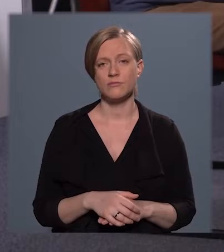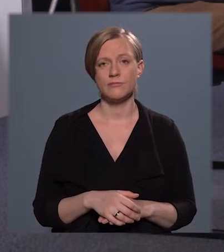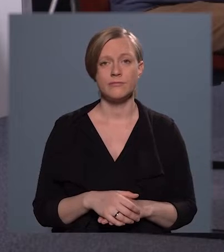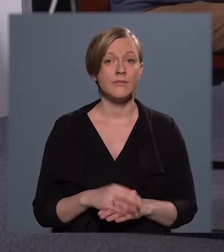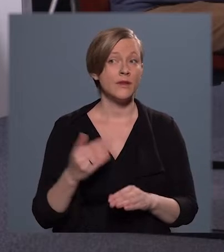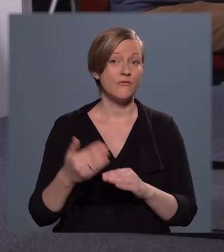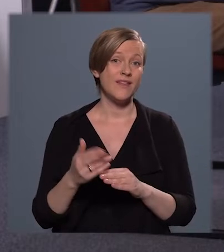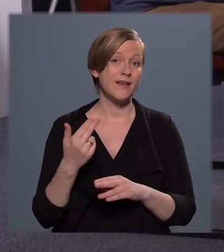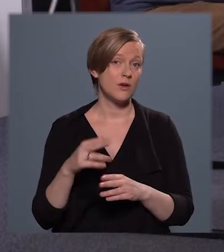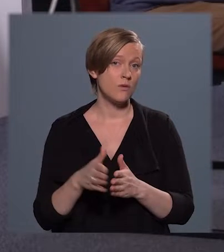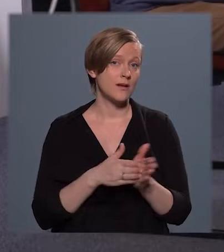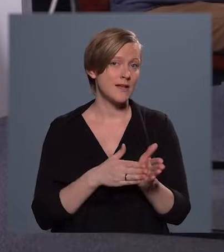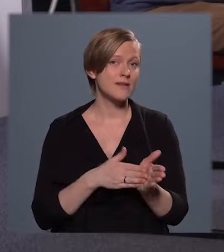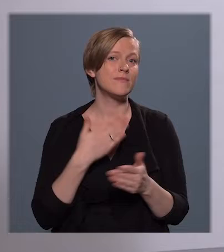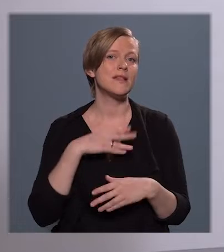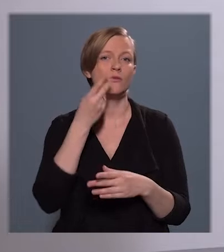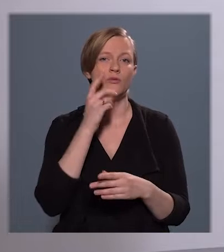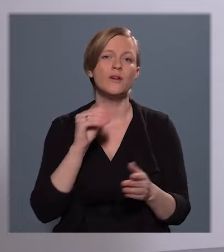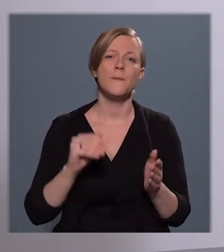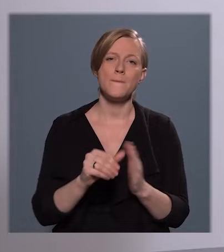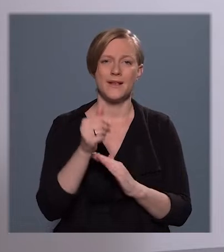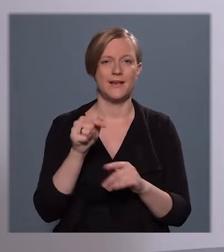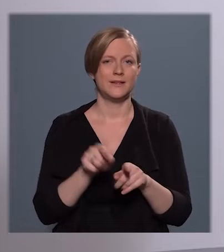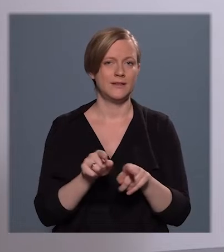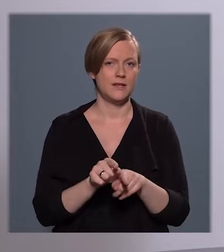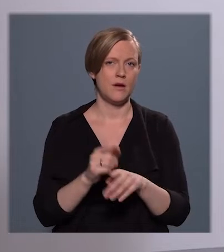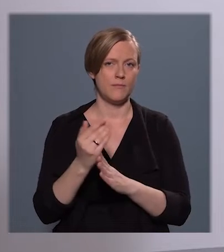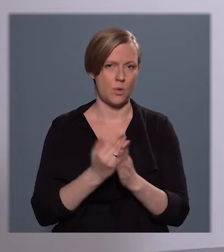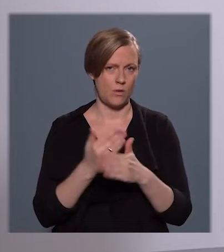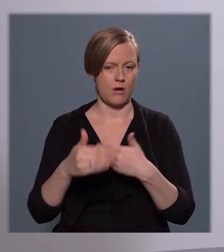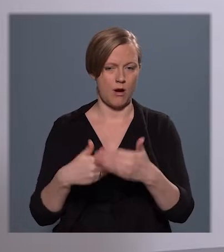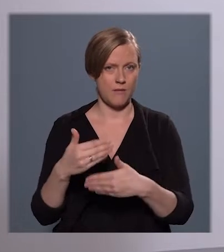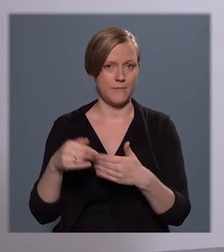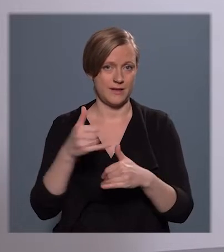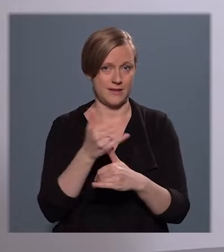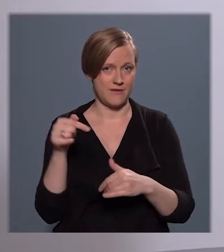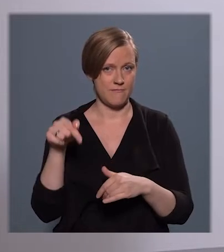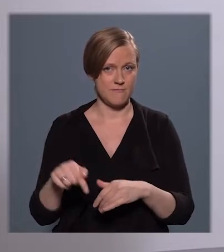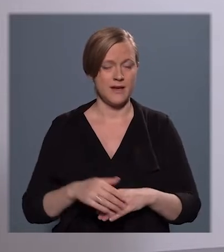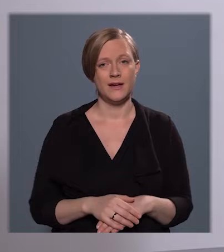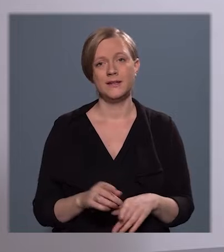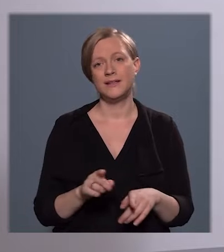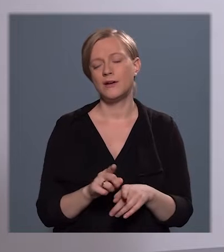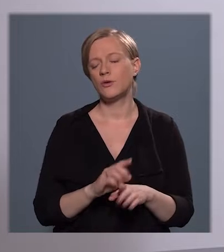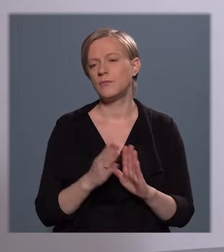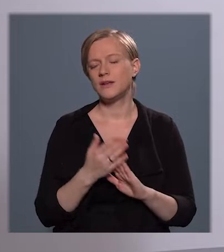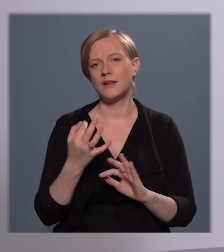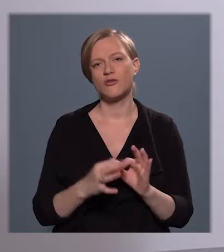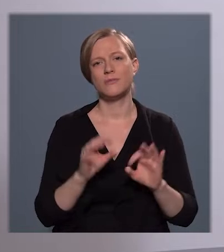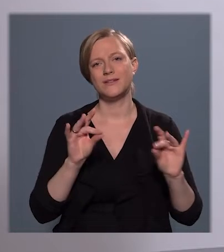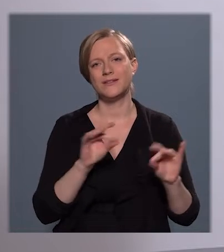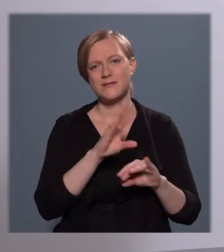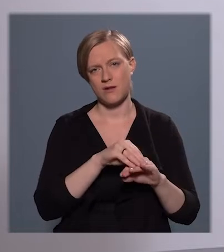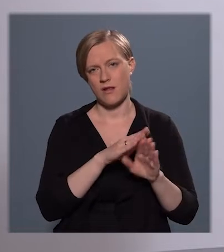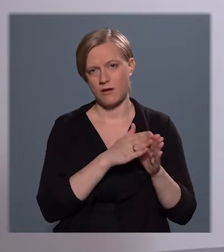Hogy a végéről induljak, szerettünk volna még egy ilyen programot lefuttatni ebbe az évben. Ilyenkor minden esetben 10 lakás